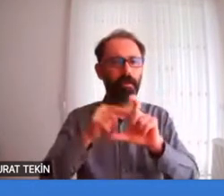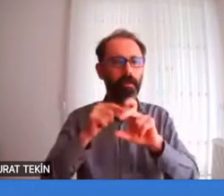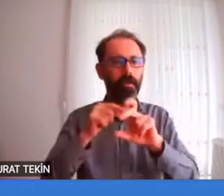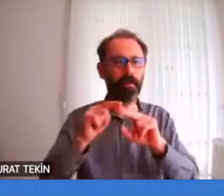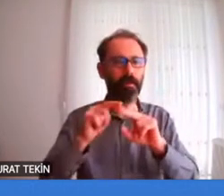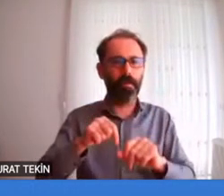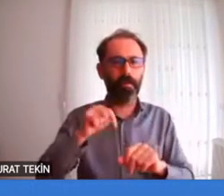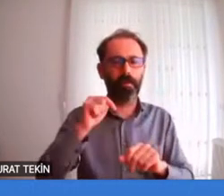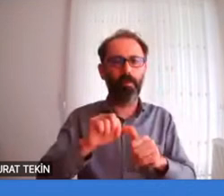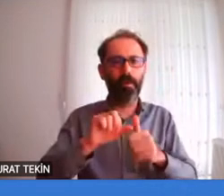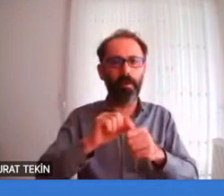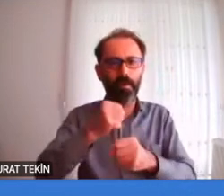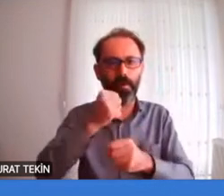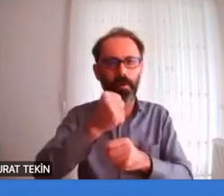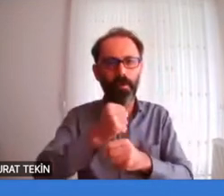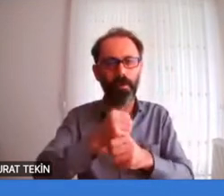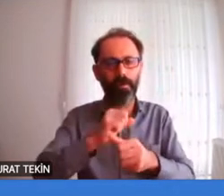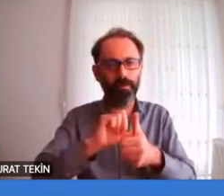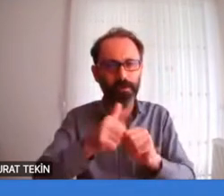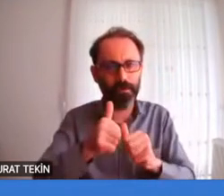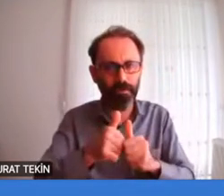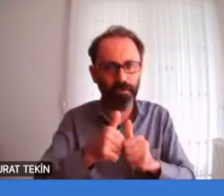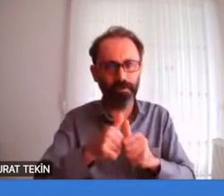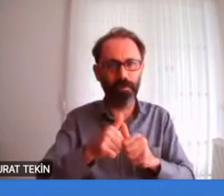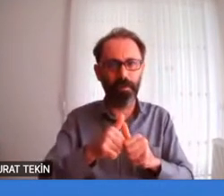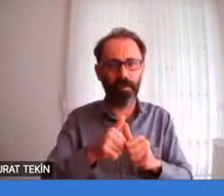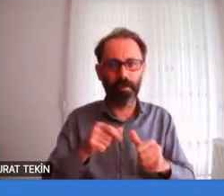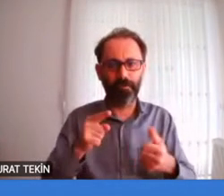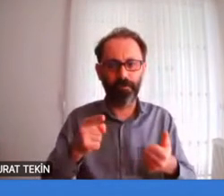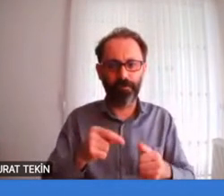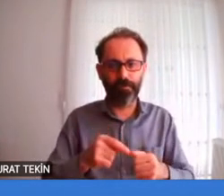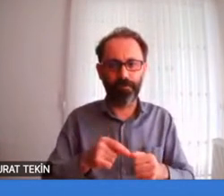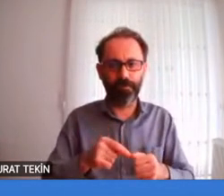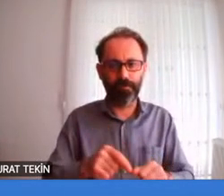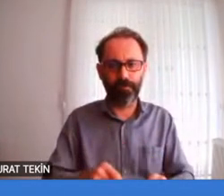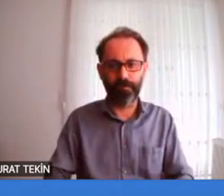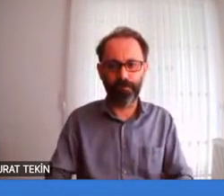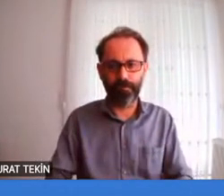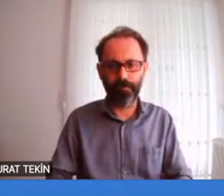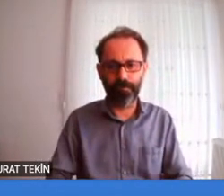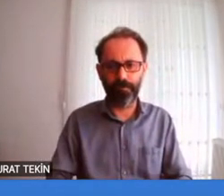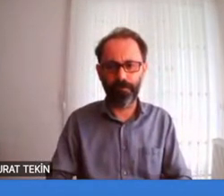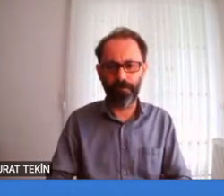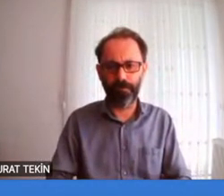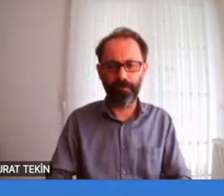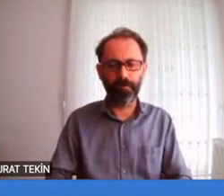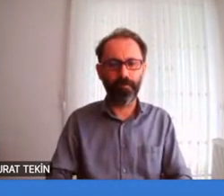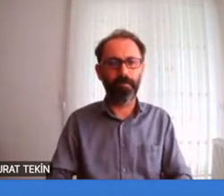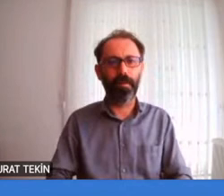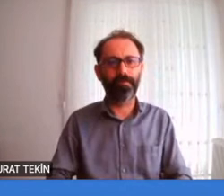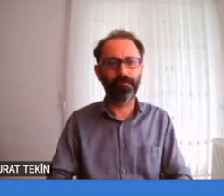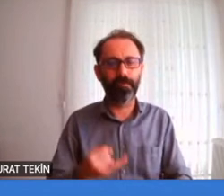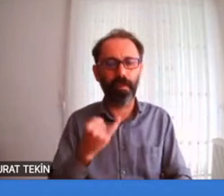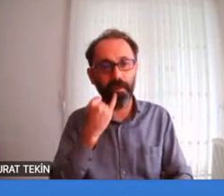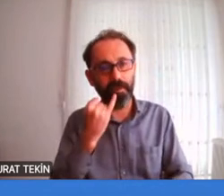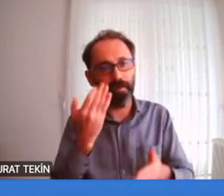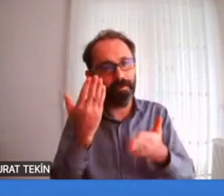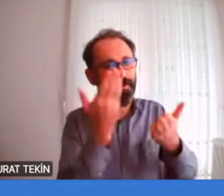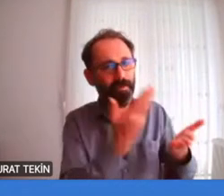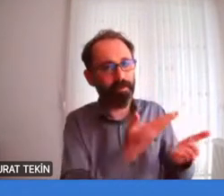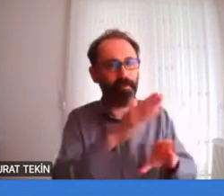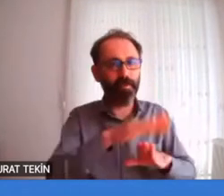Spor diyetisyeni olarak görev yapıyorum. Ayrıca yayın için, davetiye için teşekkür ederim. Bu yayın kanalına kendi kişilerin